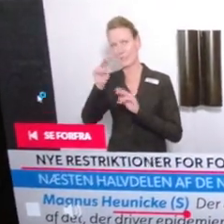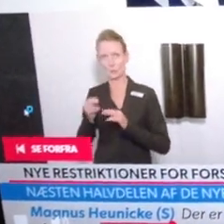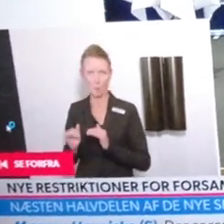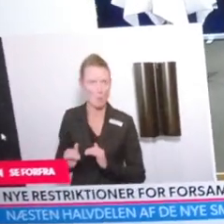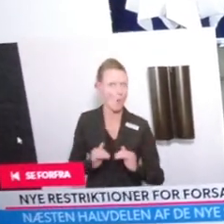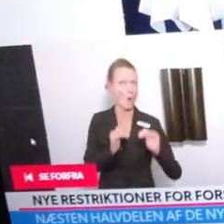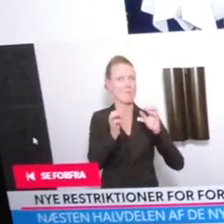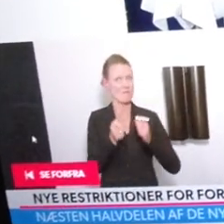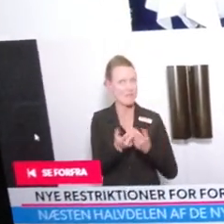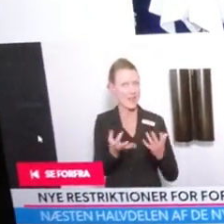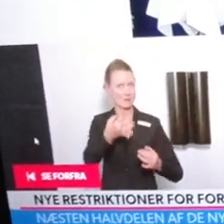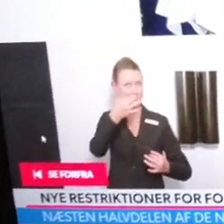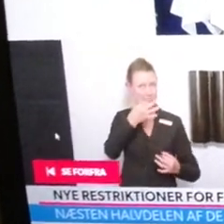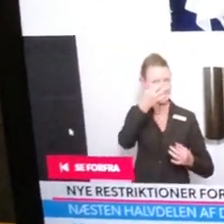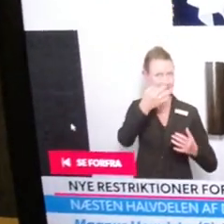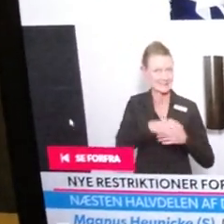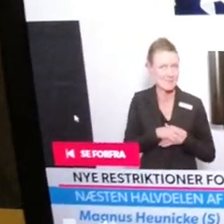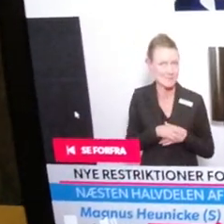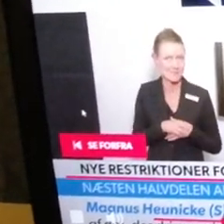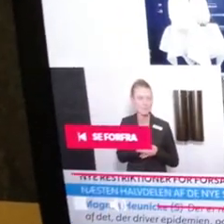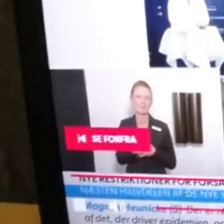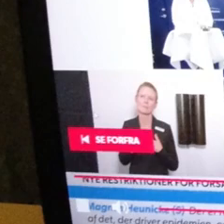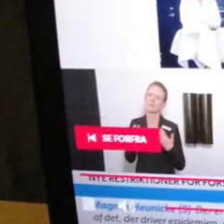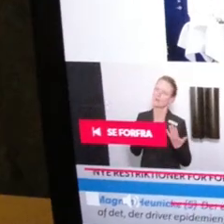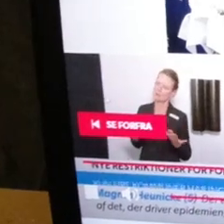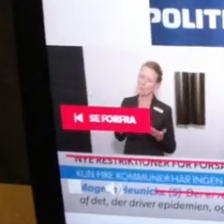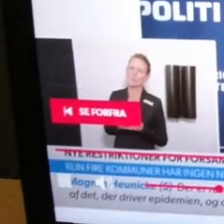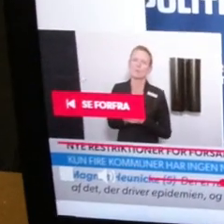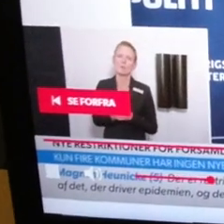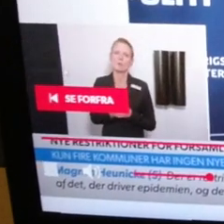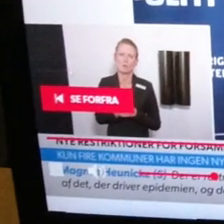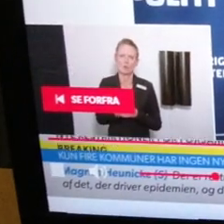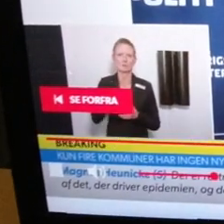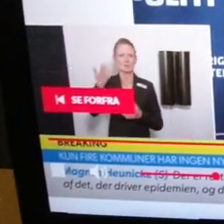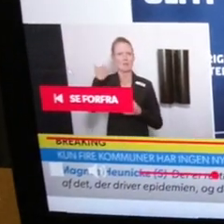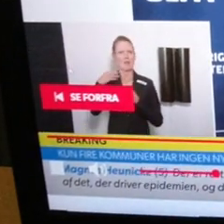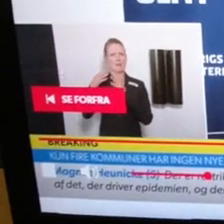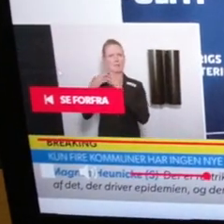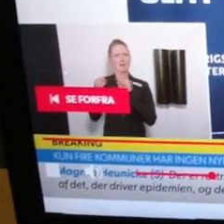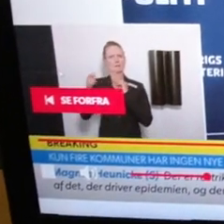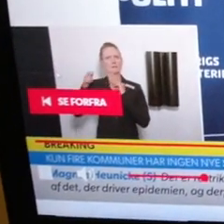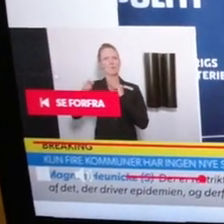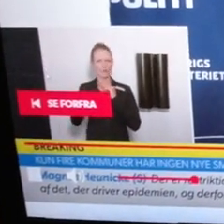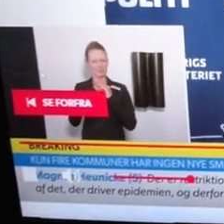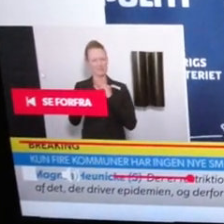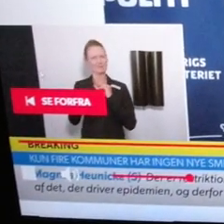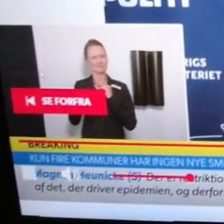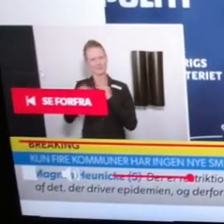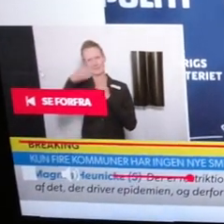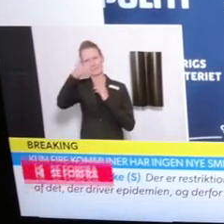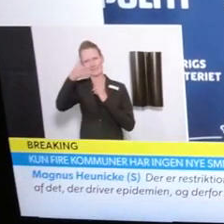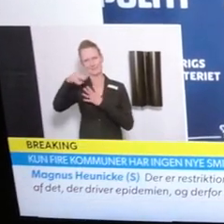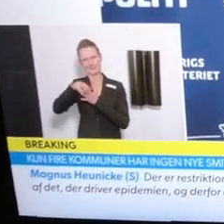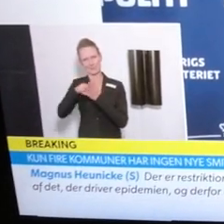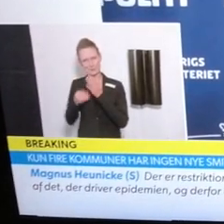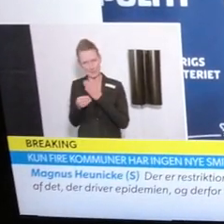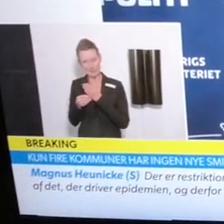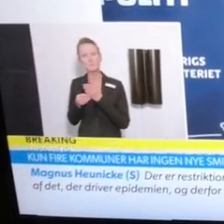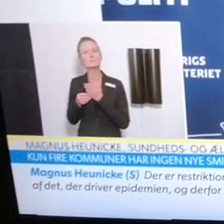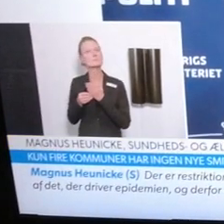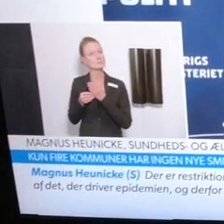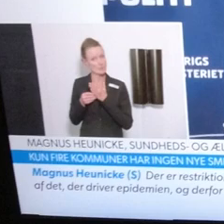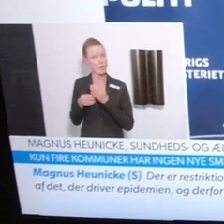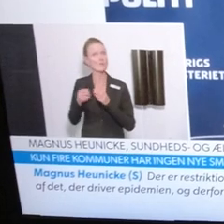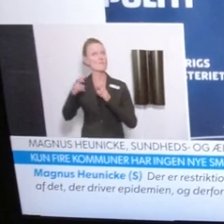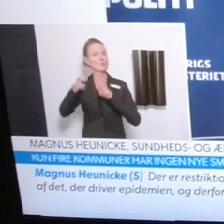Altså, de testtal, vi har fra begyndelsen af marts måned, der sidder forskere stadigvæk og